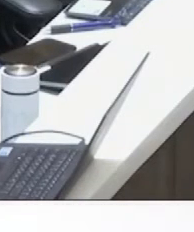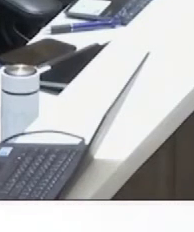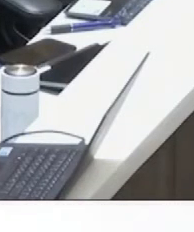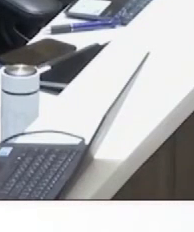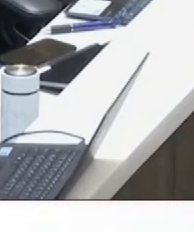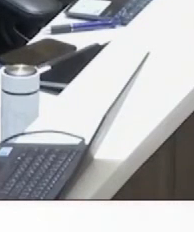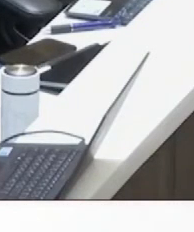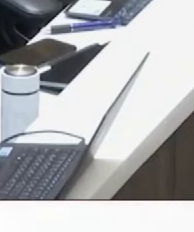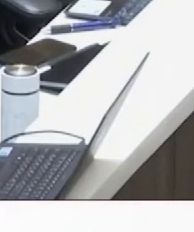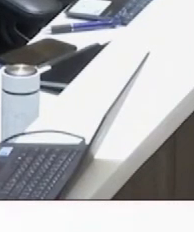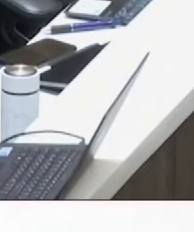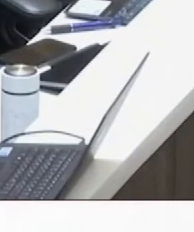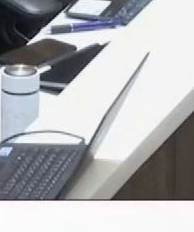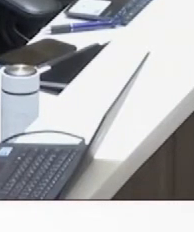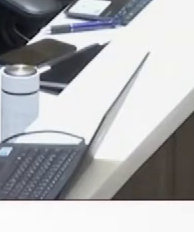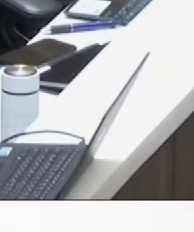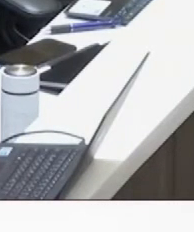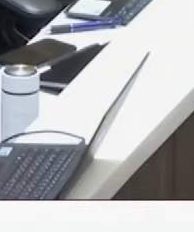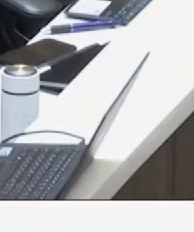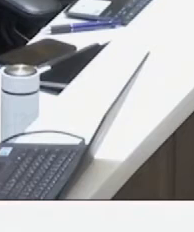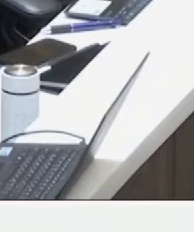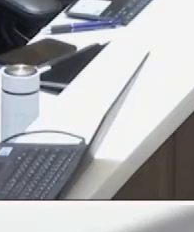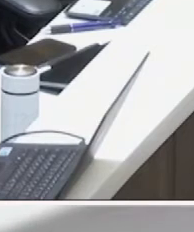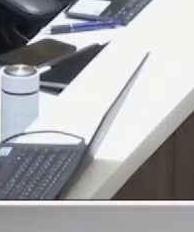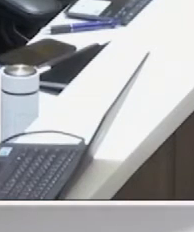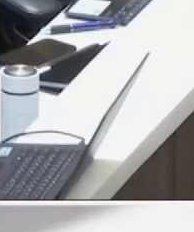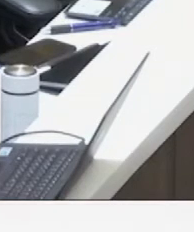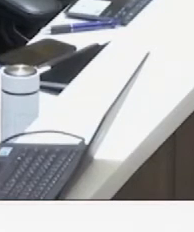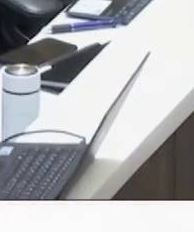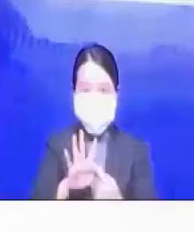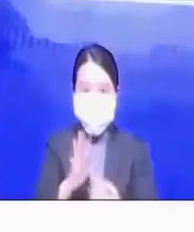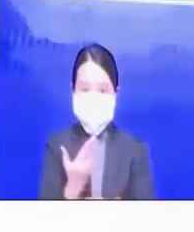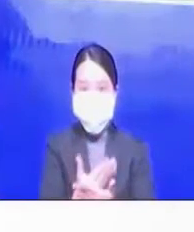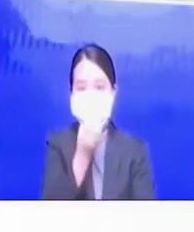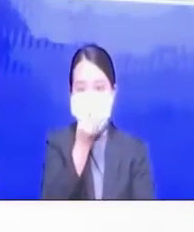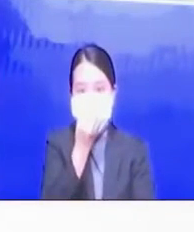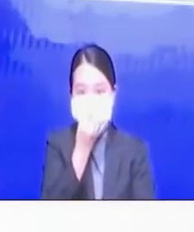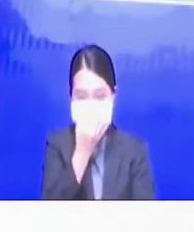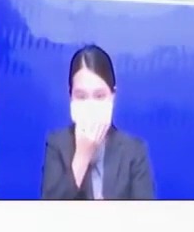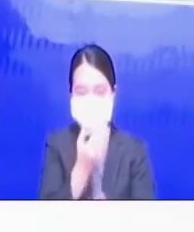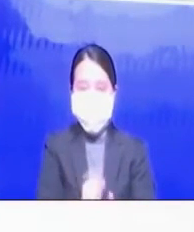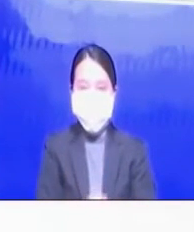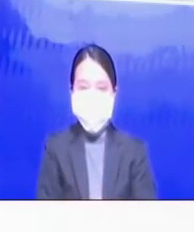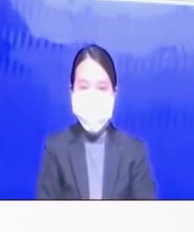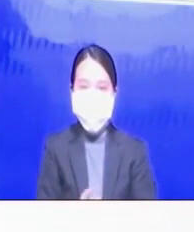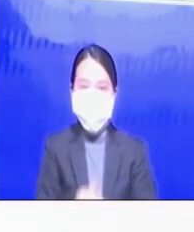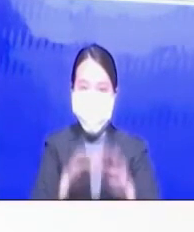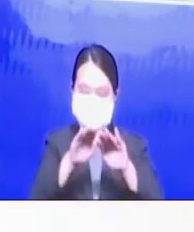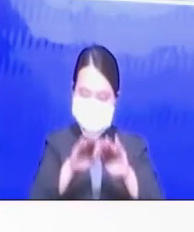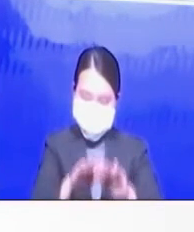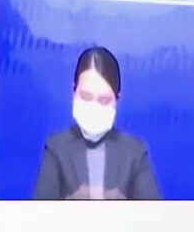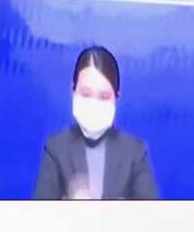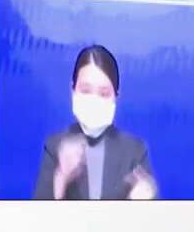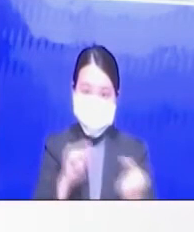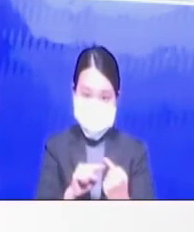3งวดเองงวดละ 15,000ก็45,000ควรจะคิดจากแค่ 45,000เนี่ยกฎหมายใหม่แก้ให้เป็นแบบนี้แก้ให้คิดเฉพาะ